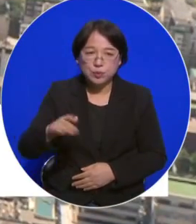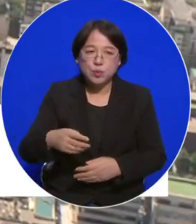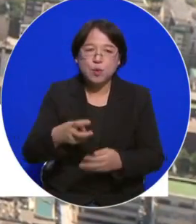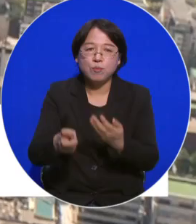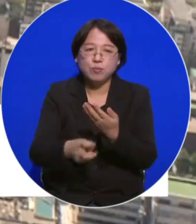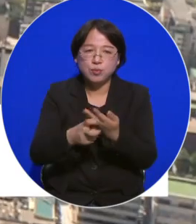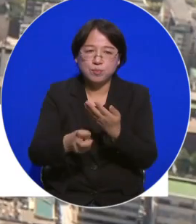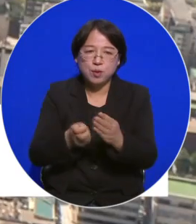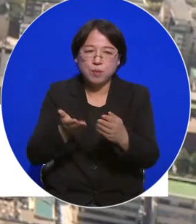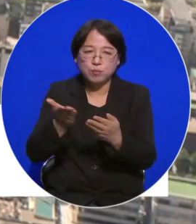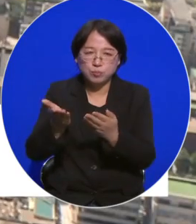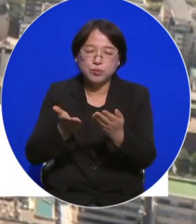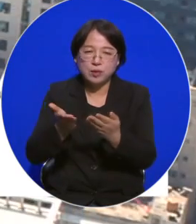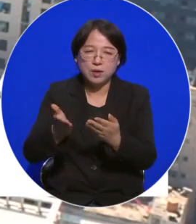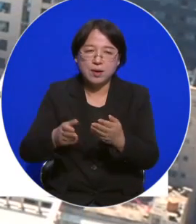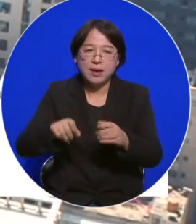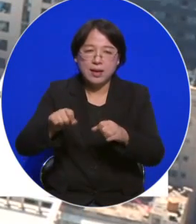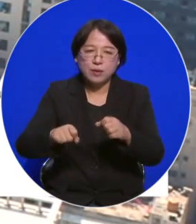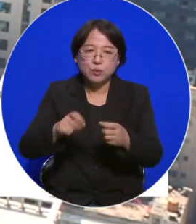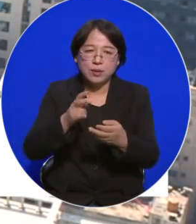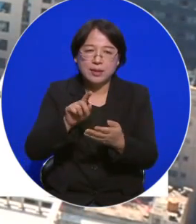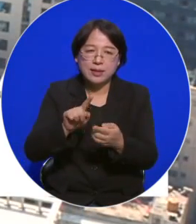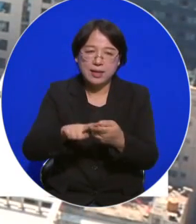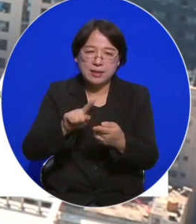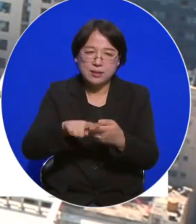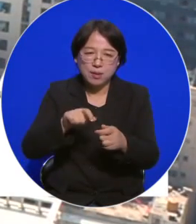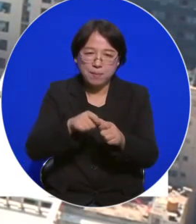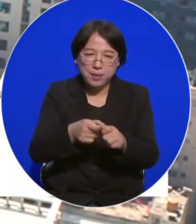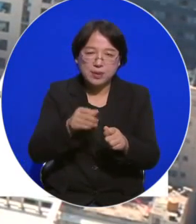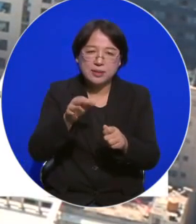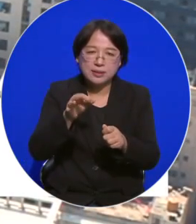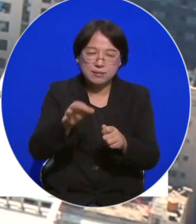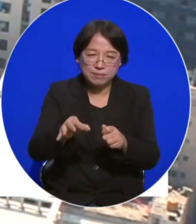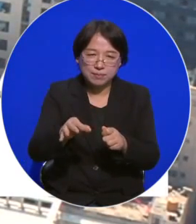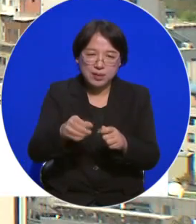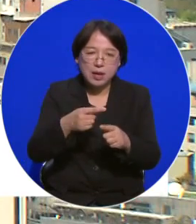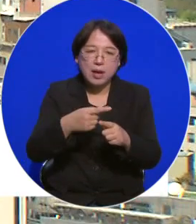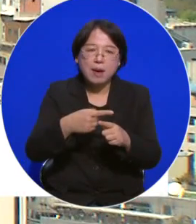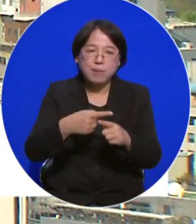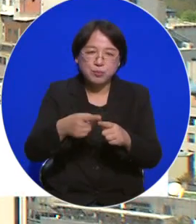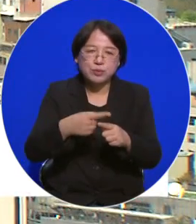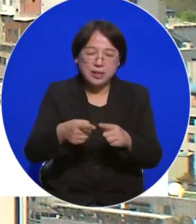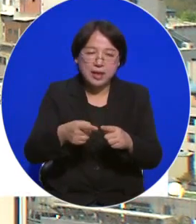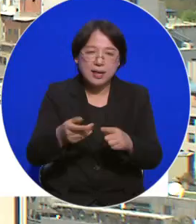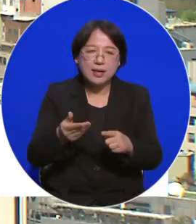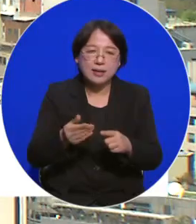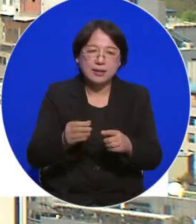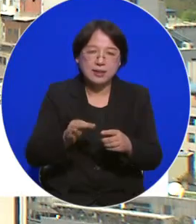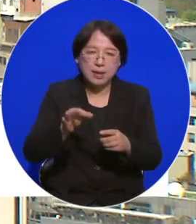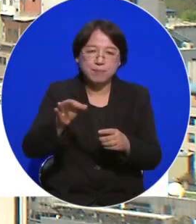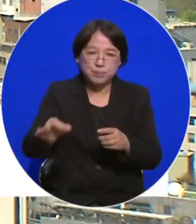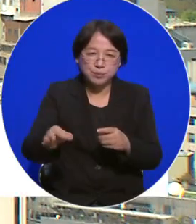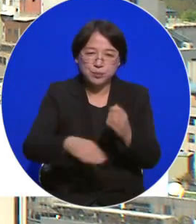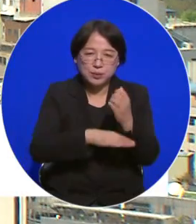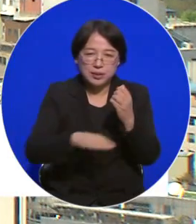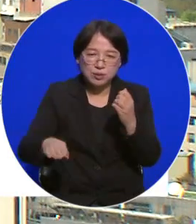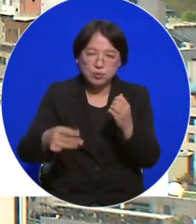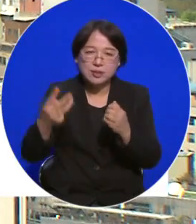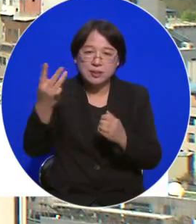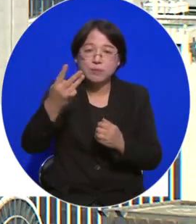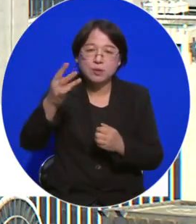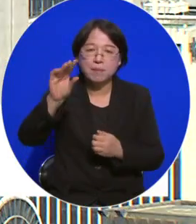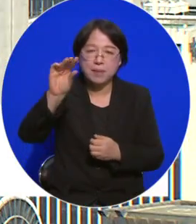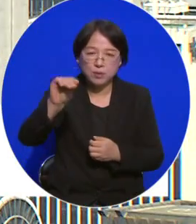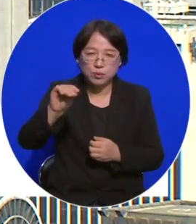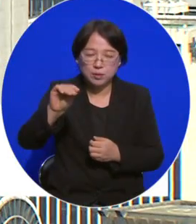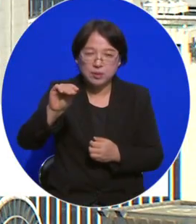무역행위에 대한 과징금 분할 납부 신청 기준이 완화됩니다 기존 3억원에서 3천만원으로 낮춰 일시에